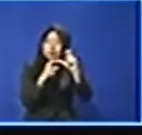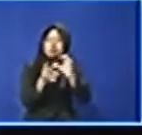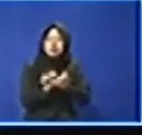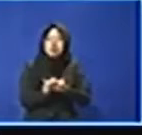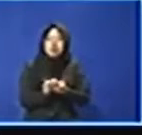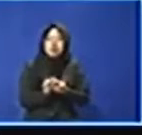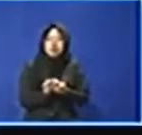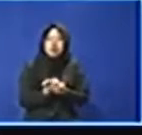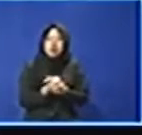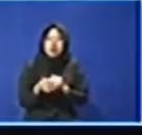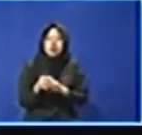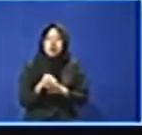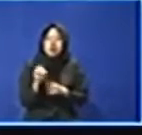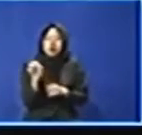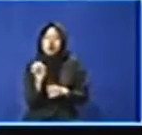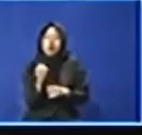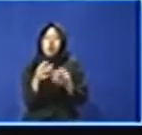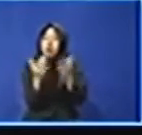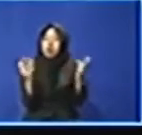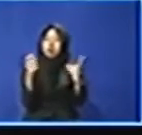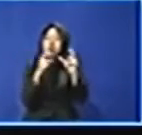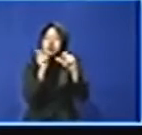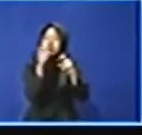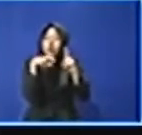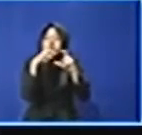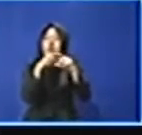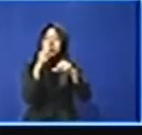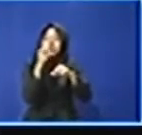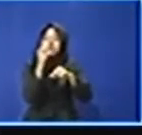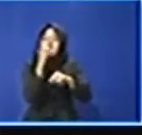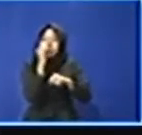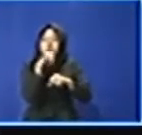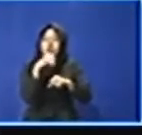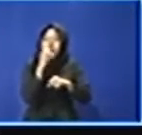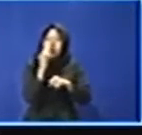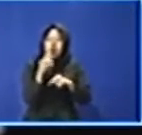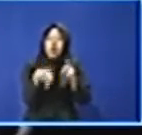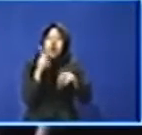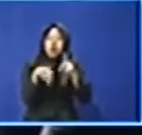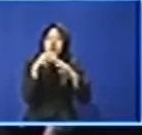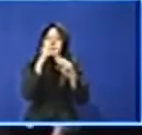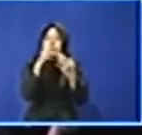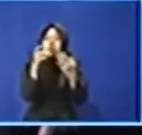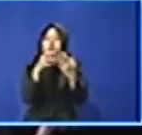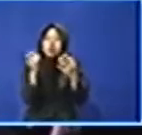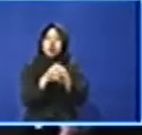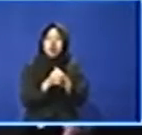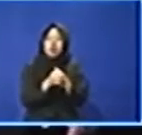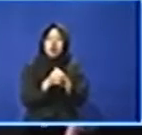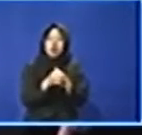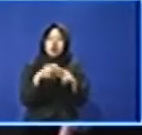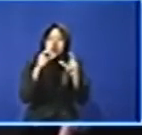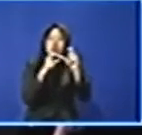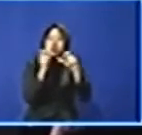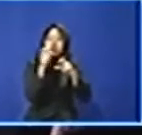suatu belum punya kepada Swatch mesin bisa rawat inap jika kami terpilih nomor satu warga Kecamatan Sukorejo belum sekarang sehari banyak